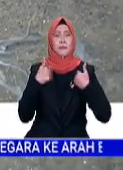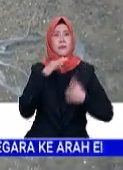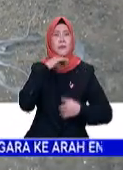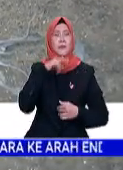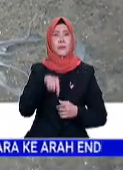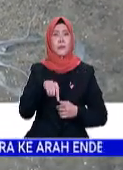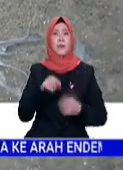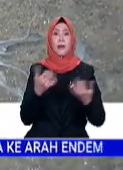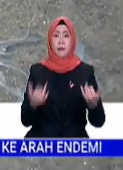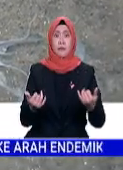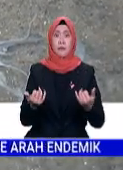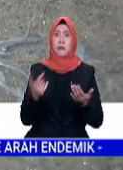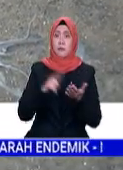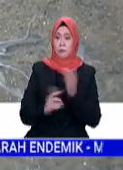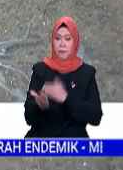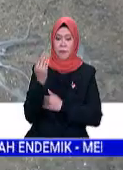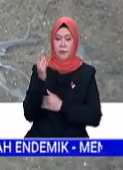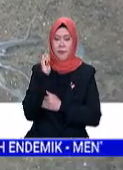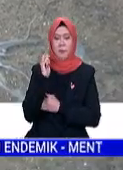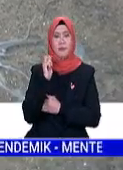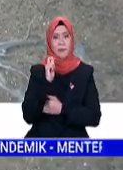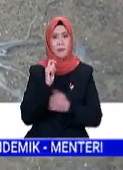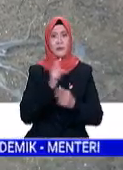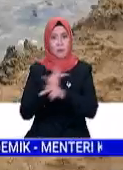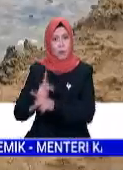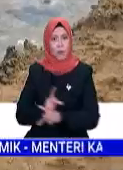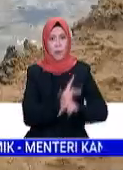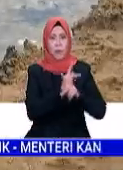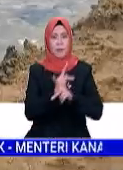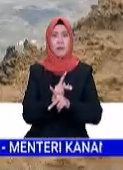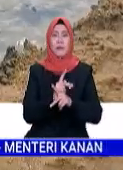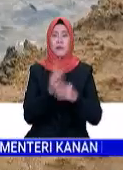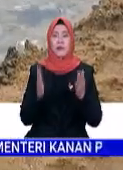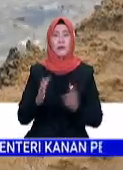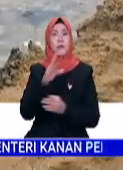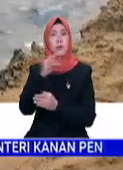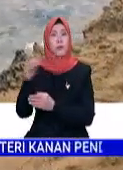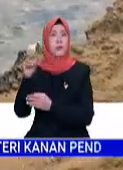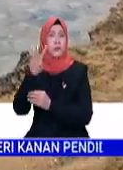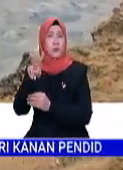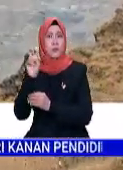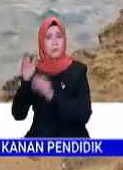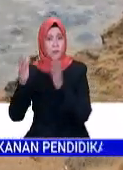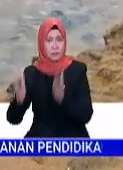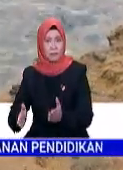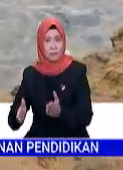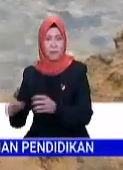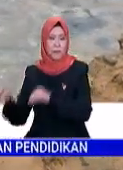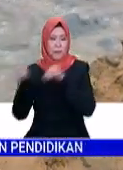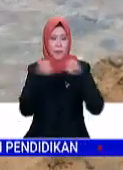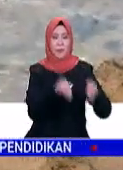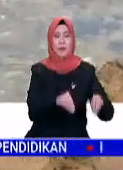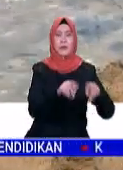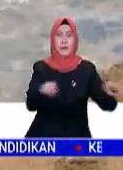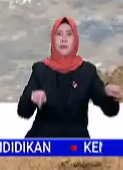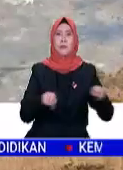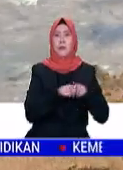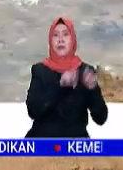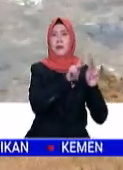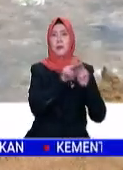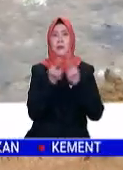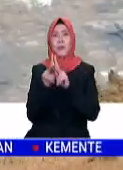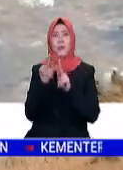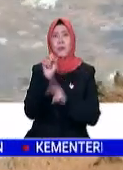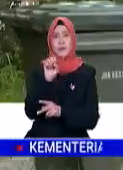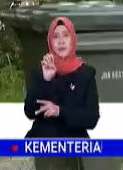keadaan dilaporkan terkawal dan semua 102 penduduk daripada 25 keluarga yang dipindahkan ke Balai Raya Kampung